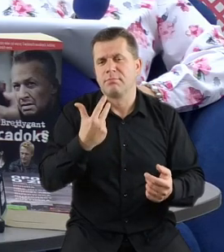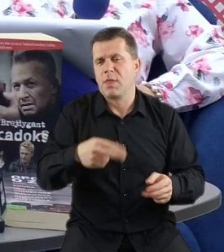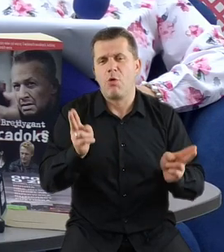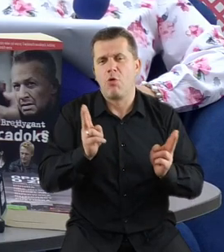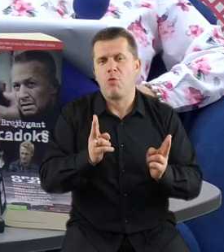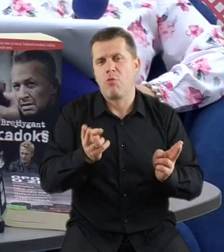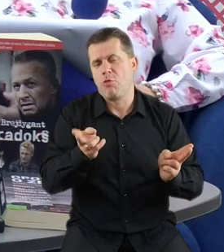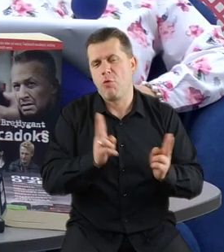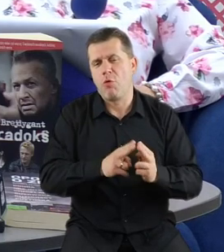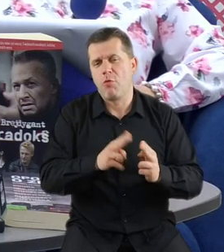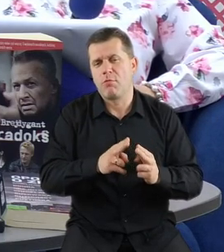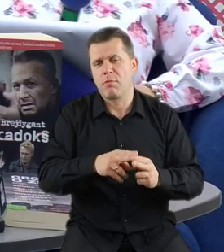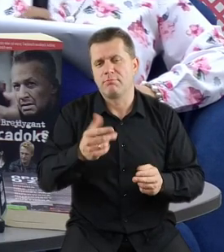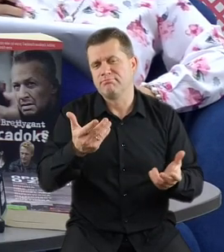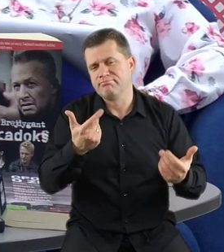nie skontaktuje się z tym